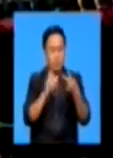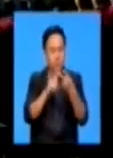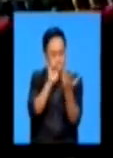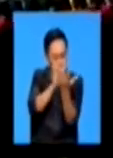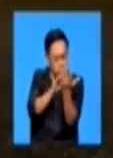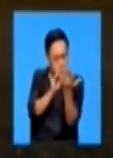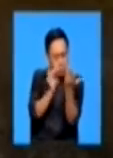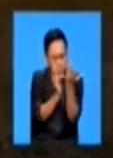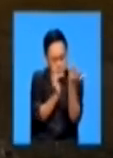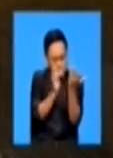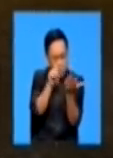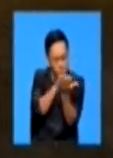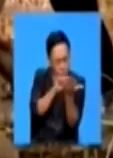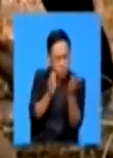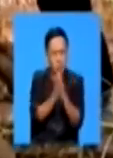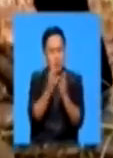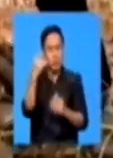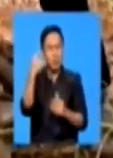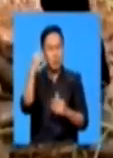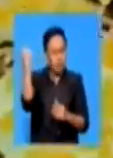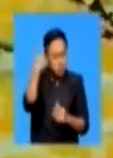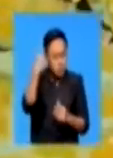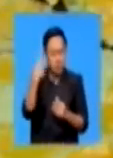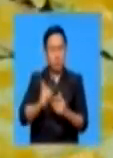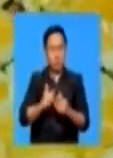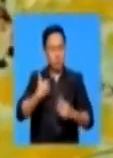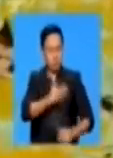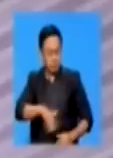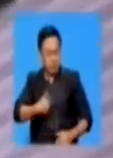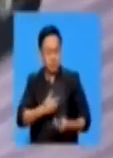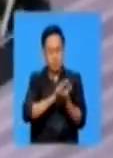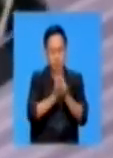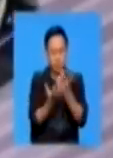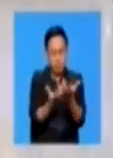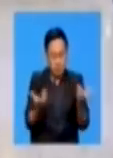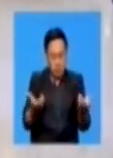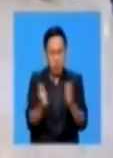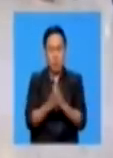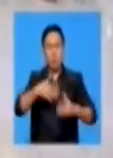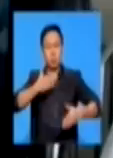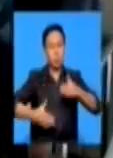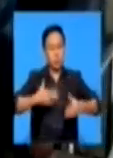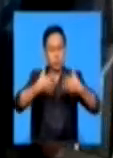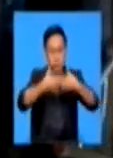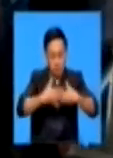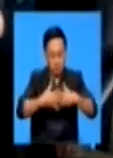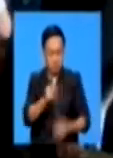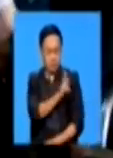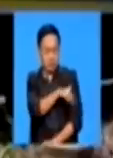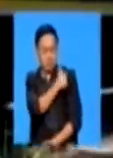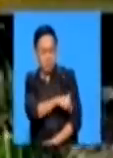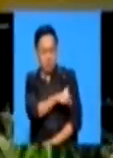ท่องเที่ยวการท่องเที่ยวเชิงสุขภาพการเกษตรการแปรรูปอาหารหุ่นยนต์เพื่ออุตสาหกรรมการแพทย์ครบวงจ